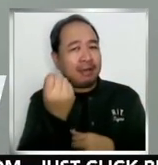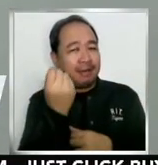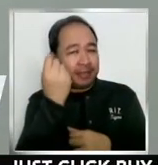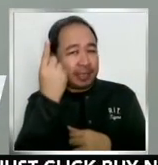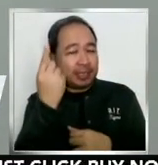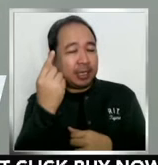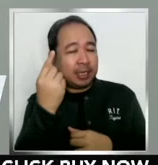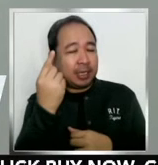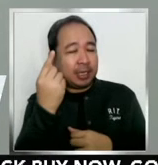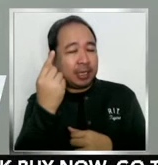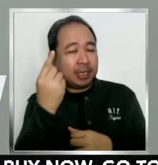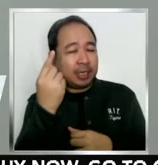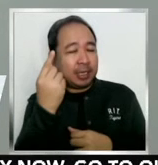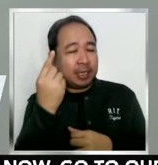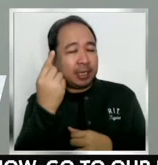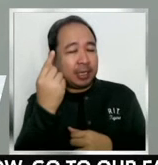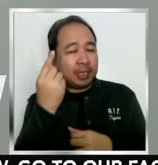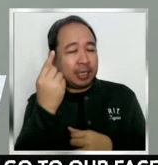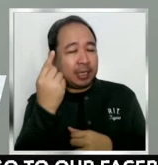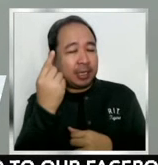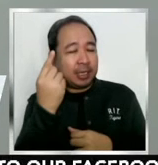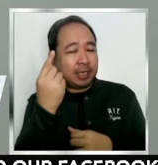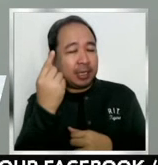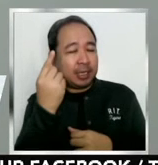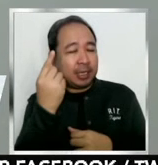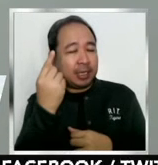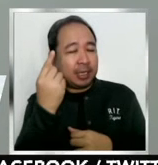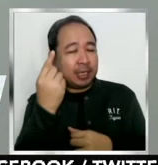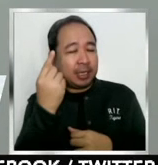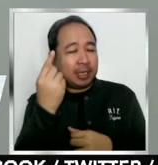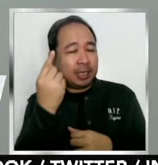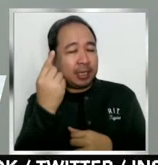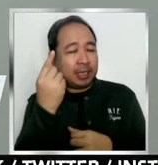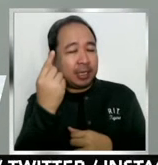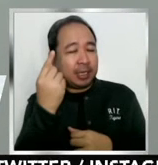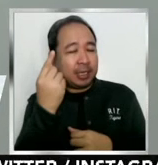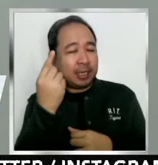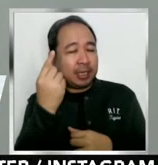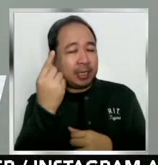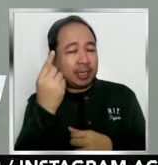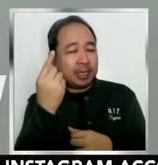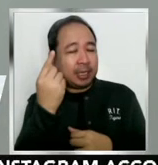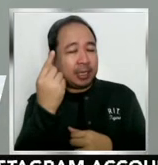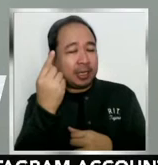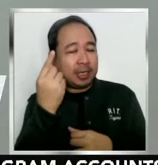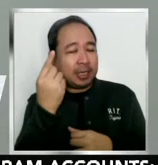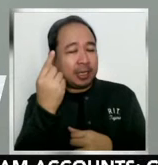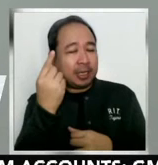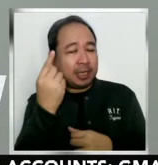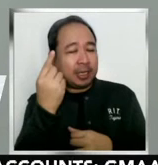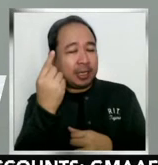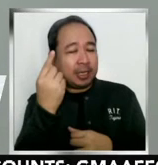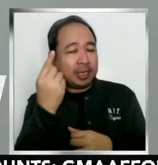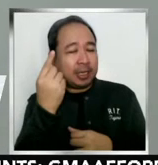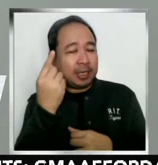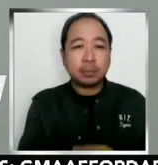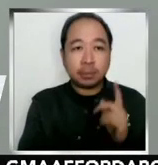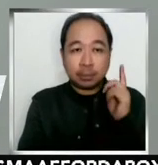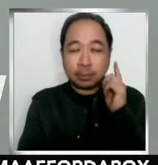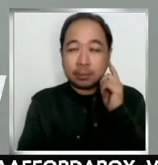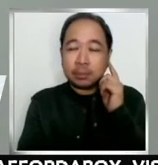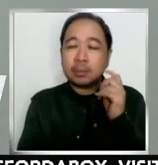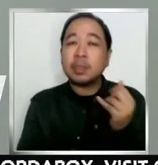the immigration is doing stricter interviews for departing, for certain